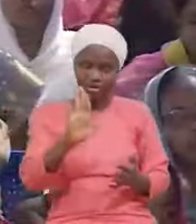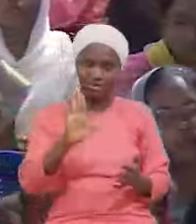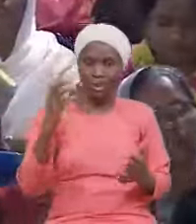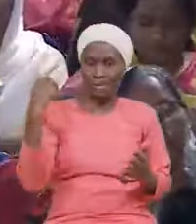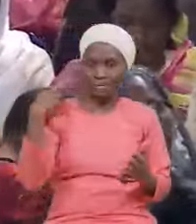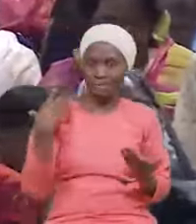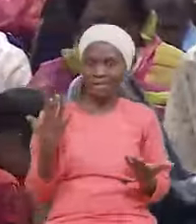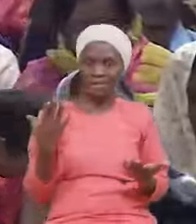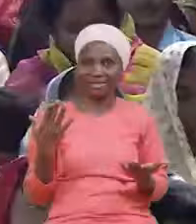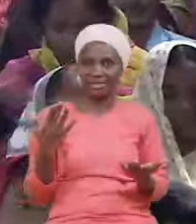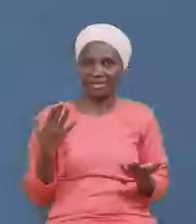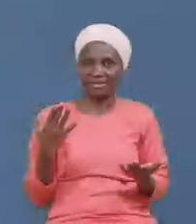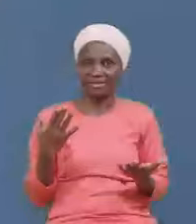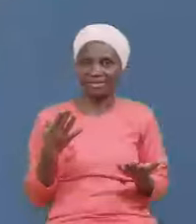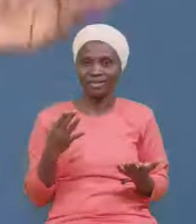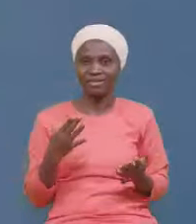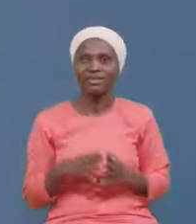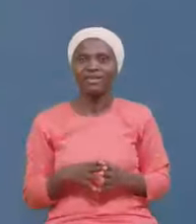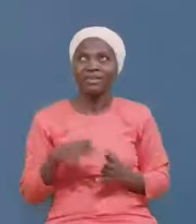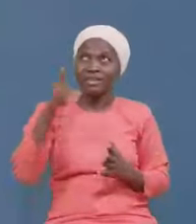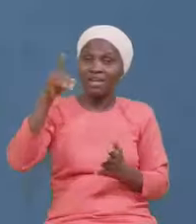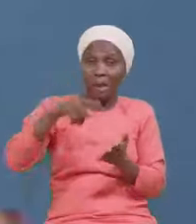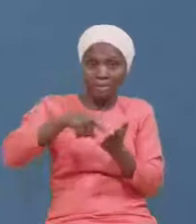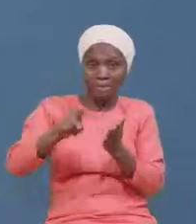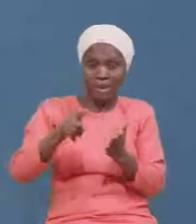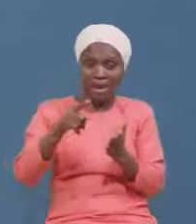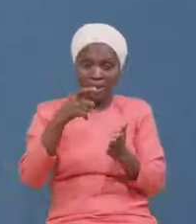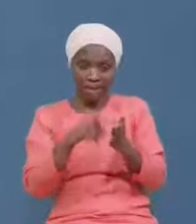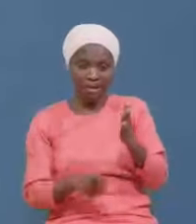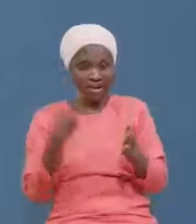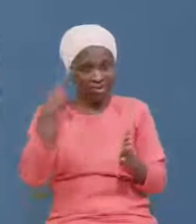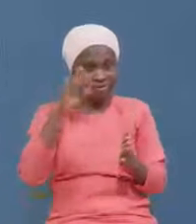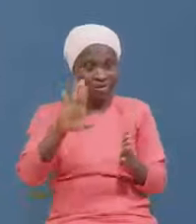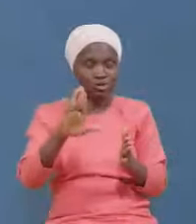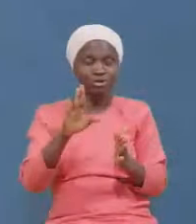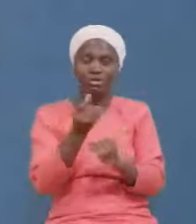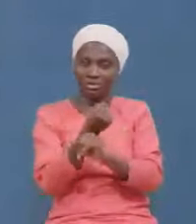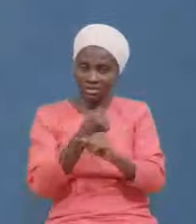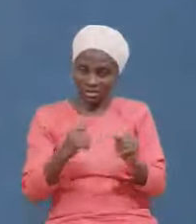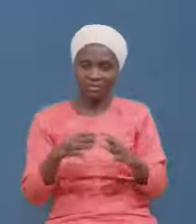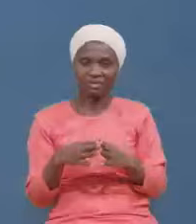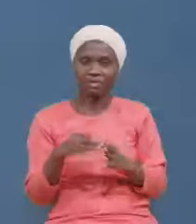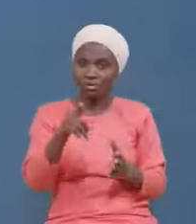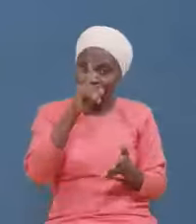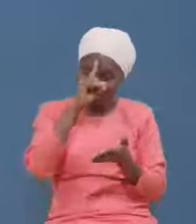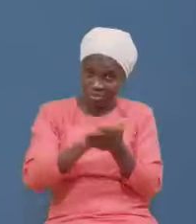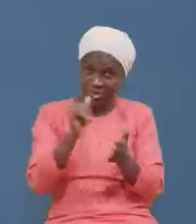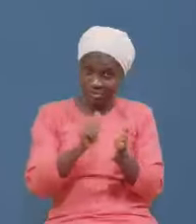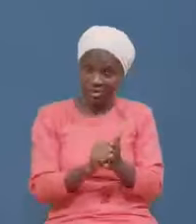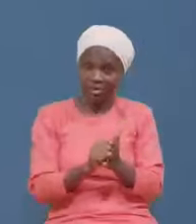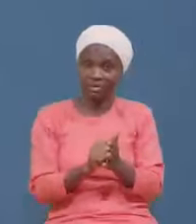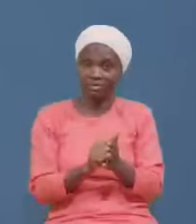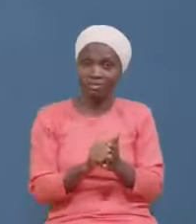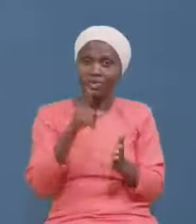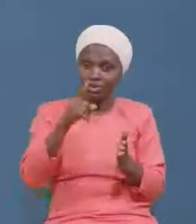యజమానిగా ఉంటారు paid the price for your salvation ఆయన మీ రక్షణ కోసమై వెల వెచ్చించాడు you believe that మీరు దాన్ని విశ్వసిస్తే